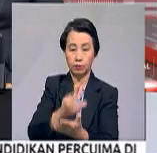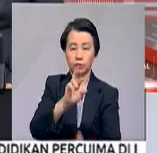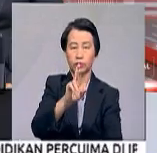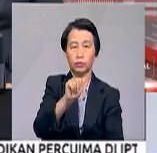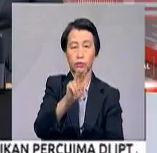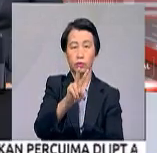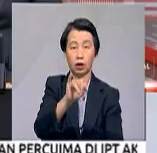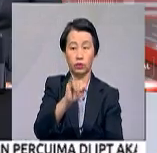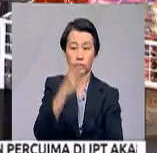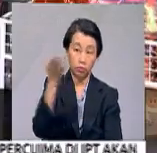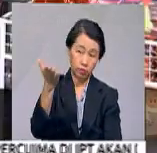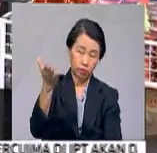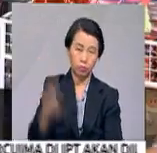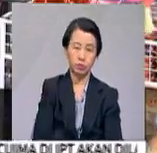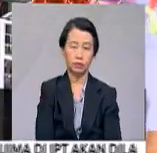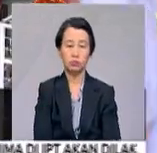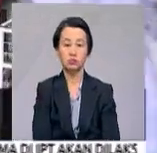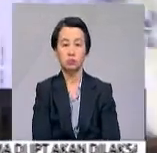Sanmugam.